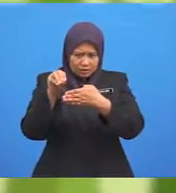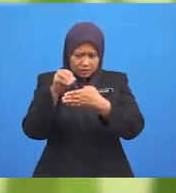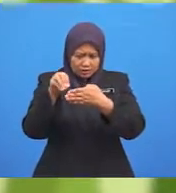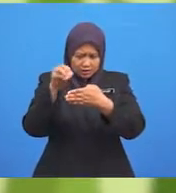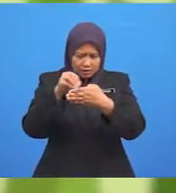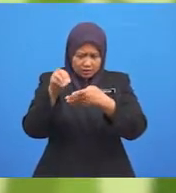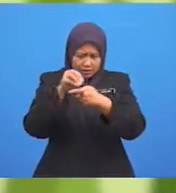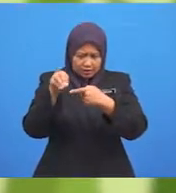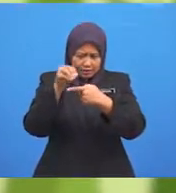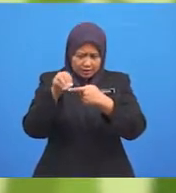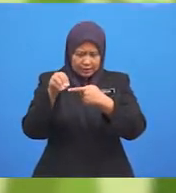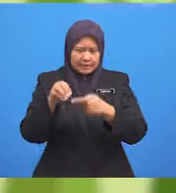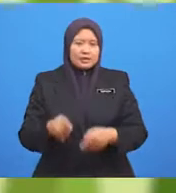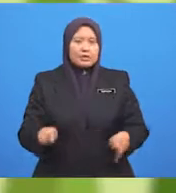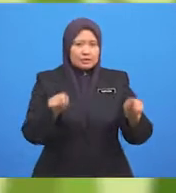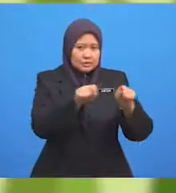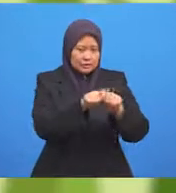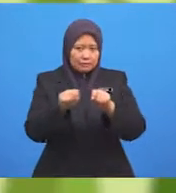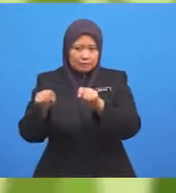seperti